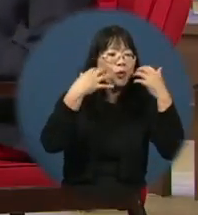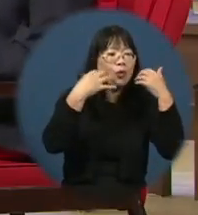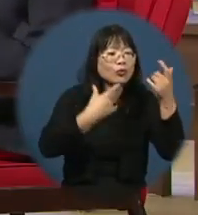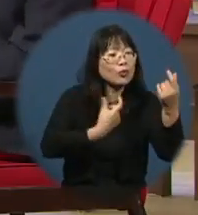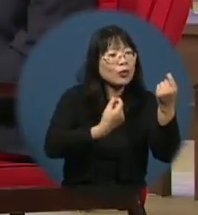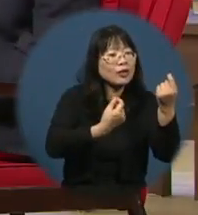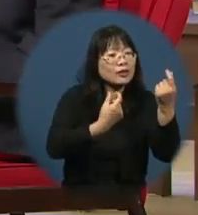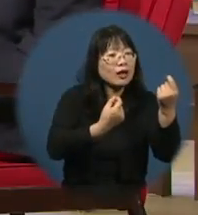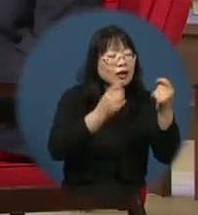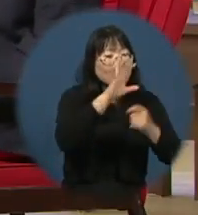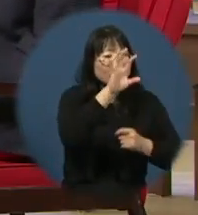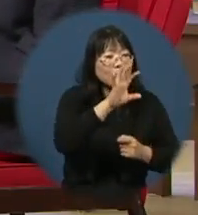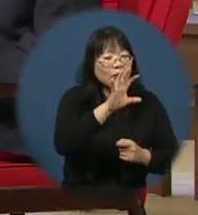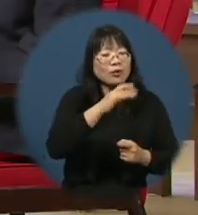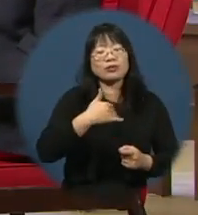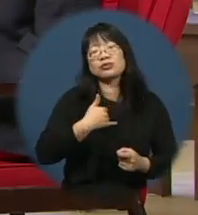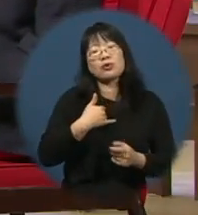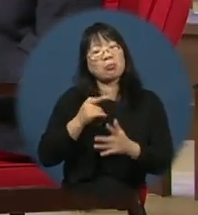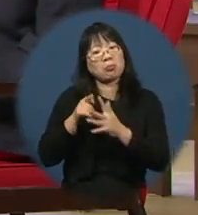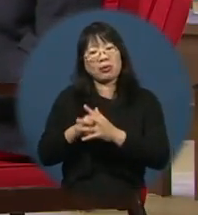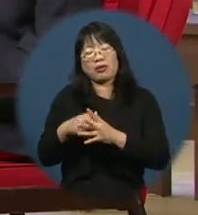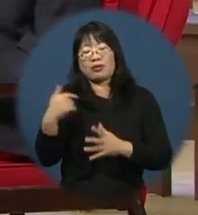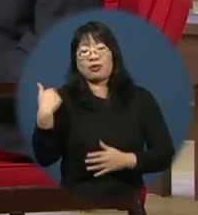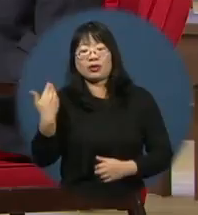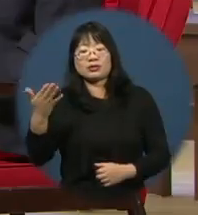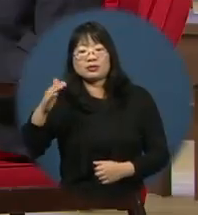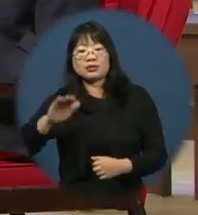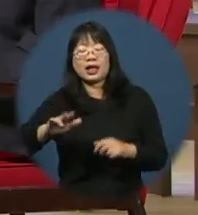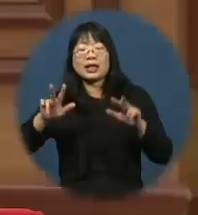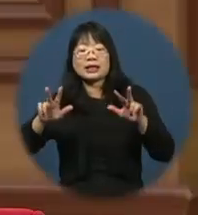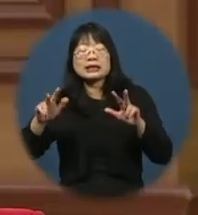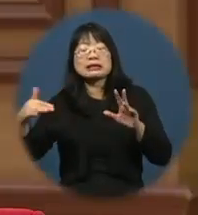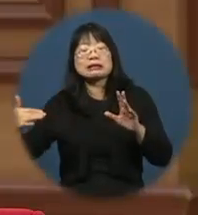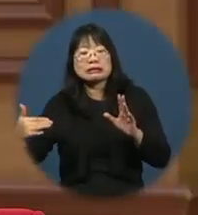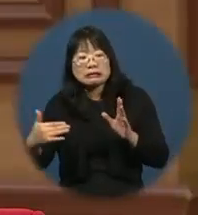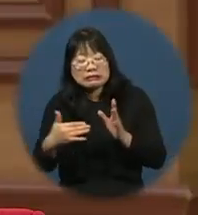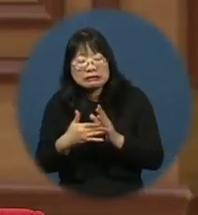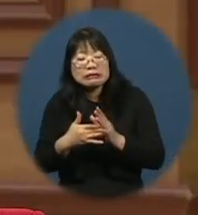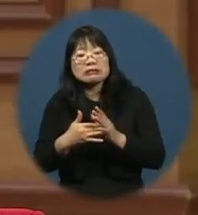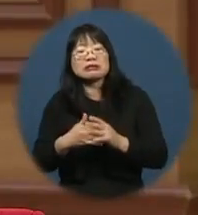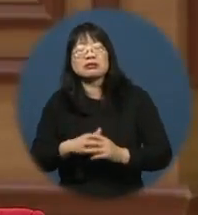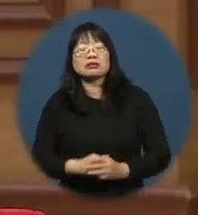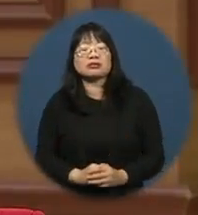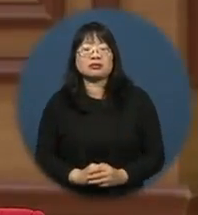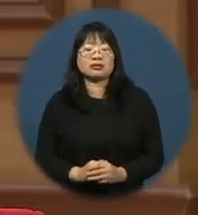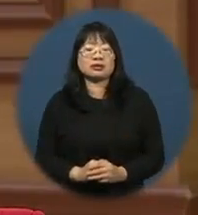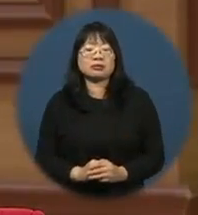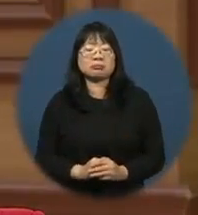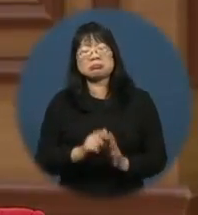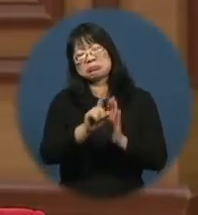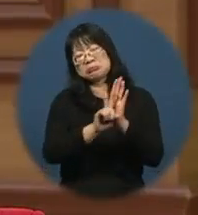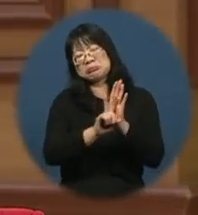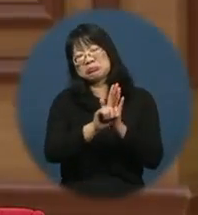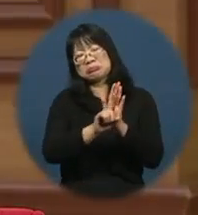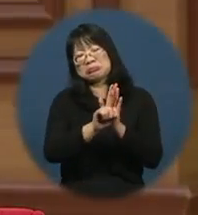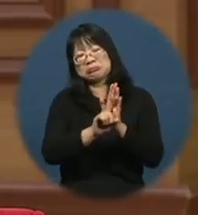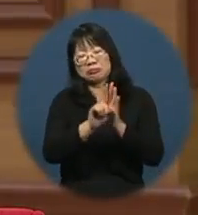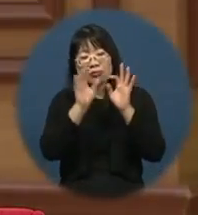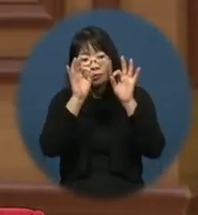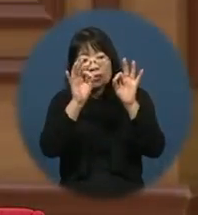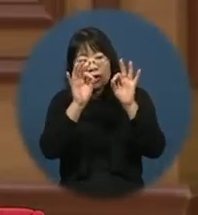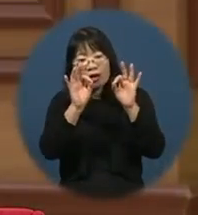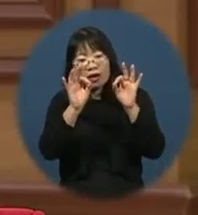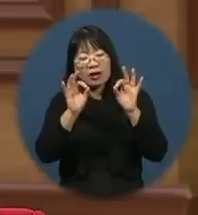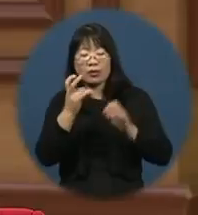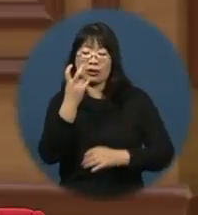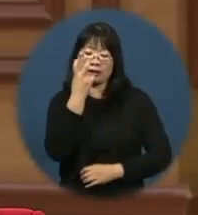그거야 뭐 제가 알 수 있는 일은 아니겠지만 예. 지금까지 그 기온이라고 하는 이러한